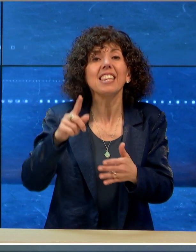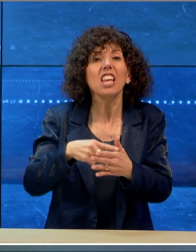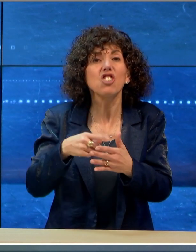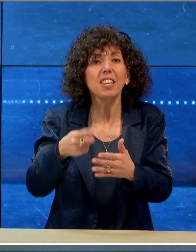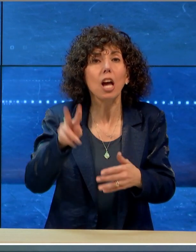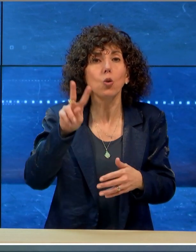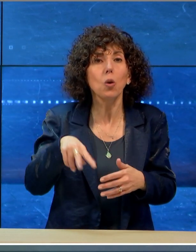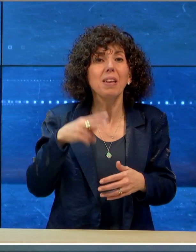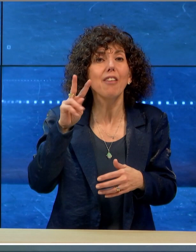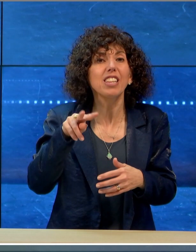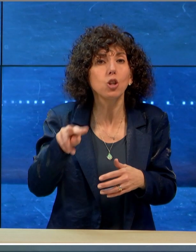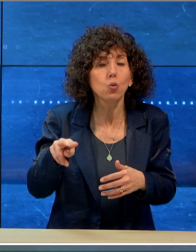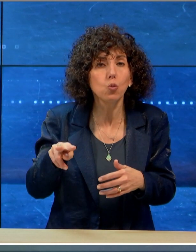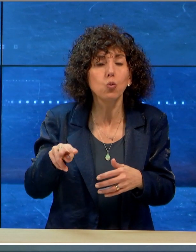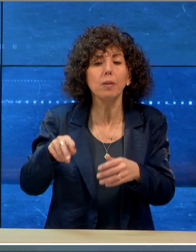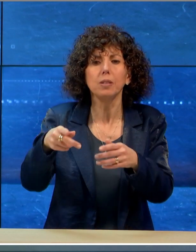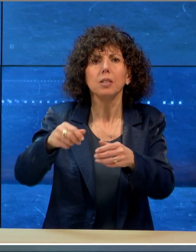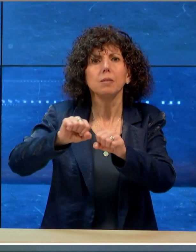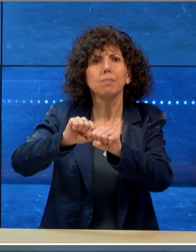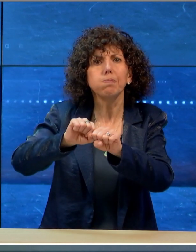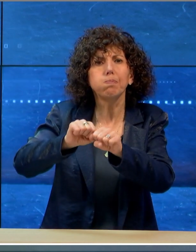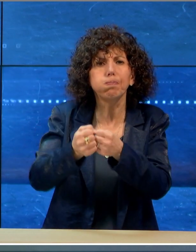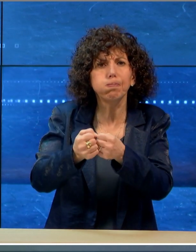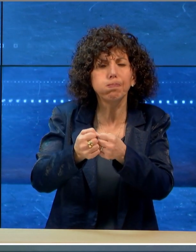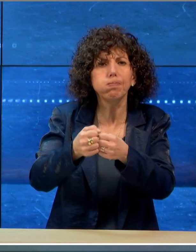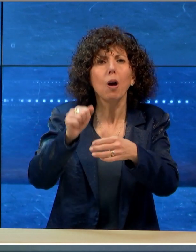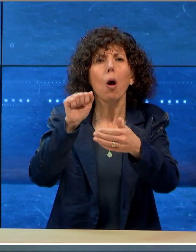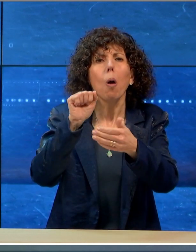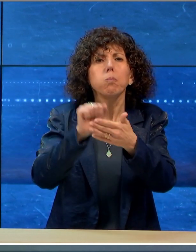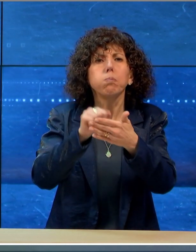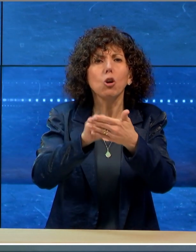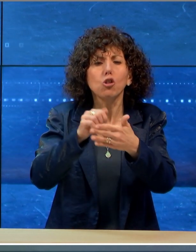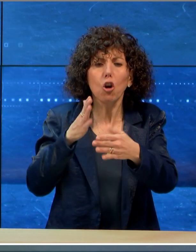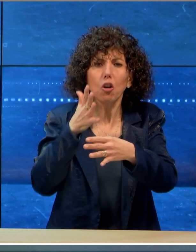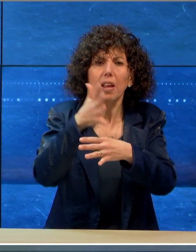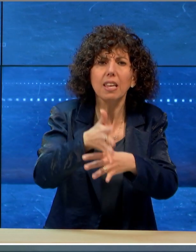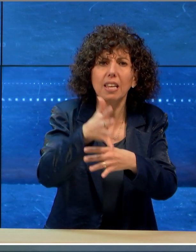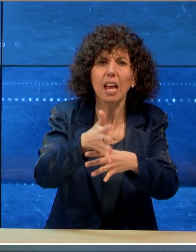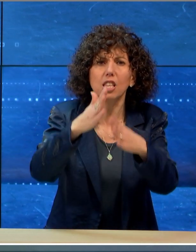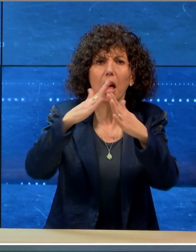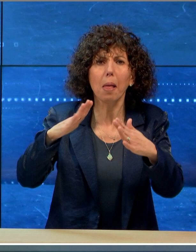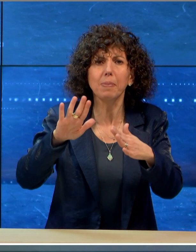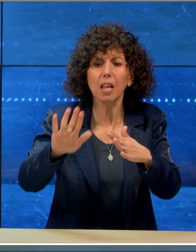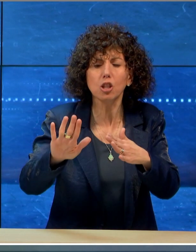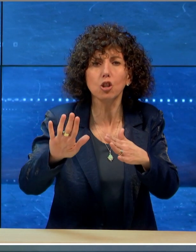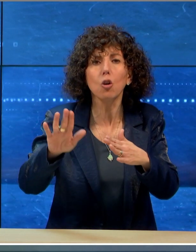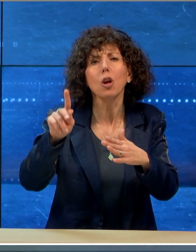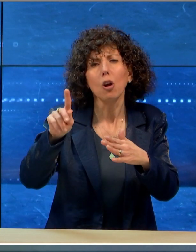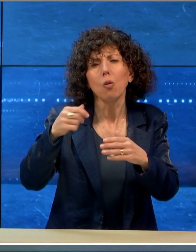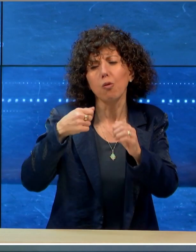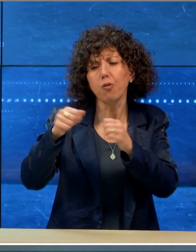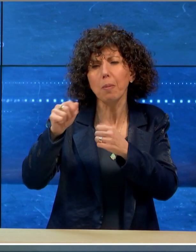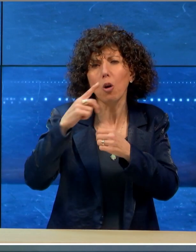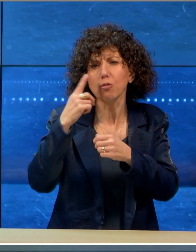2022 che aveva danneggiato il portone d'ingresso dell'abitazione di un noto